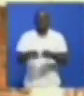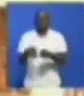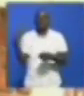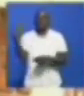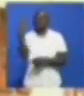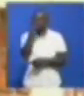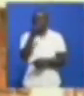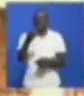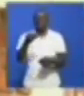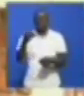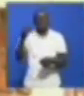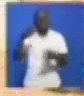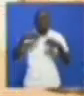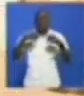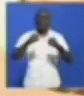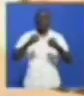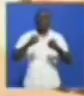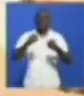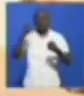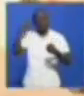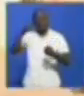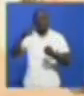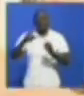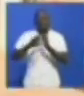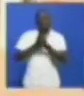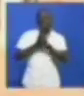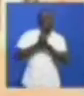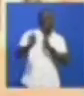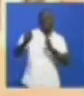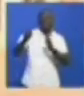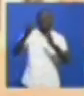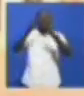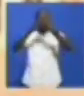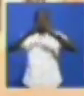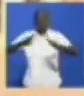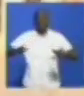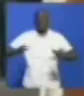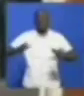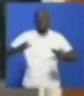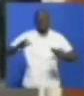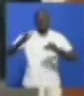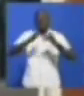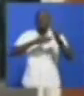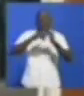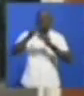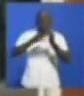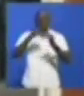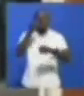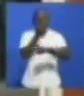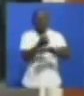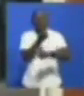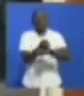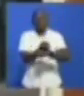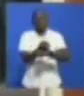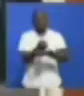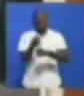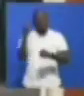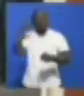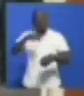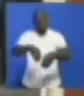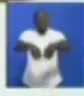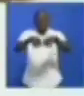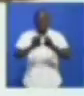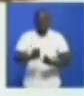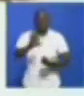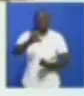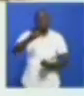que solide, ainsi pourrait-on qualifier ce bâtiment, entièrement bâti en pierre de taille ou briques de